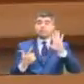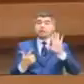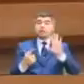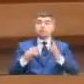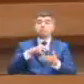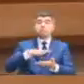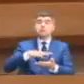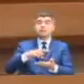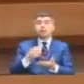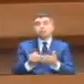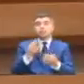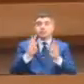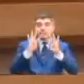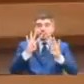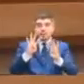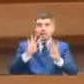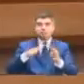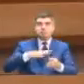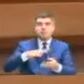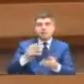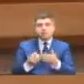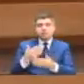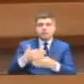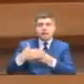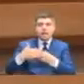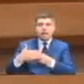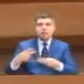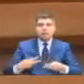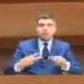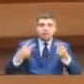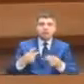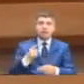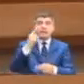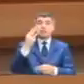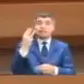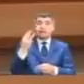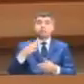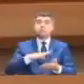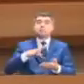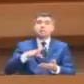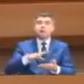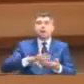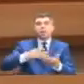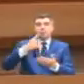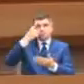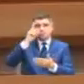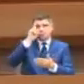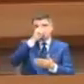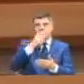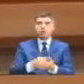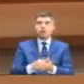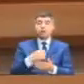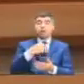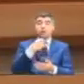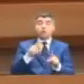8 المدن الجديده في هذه الايام المقبله، و13 المدينه ايضا في القريب العاجل اللي كانت بالتحضير ديالها. علاش درنا هذه